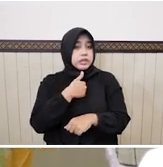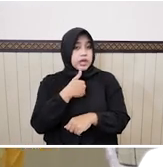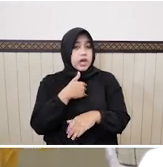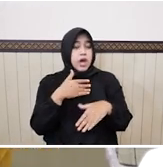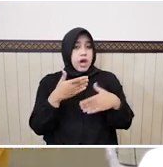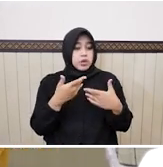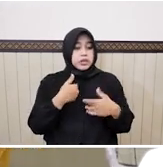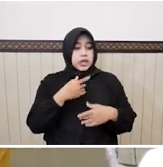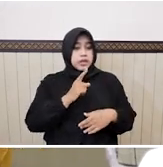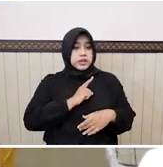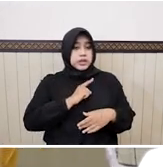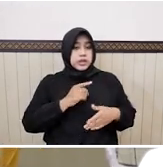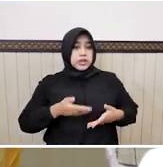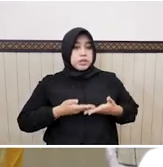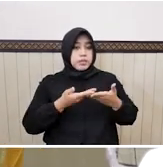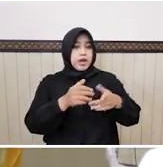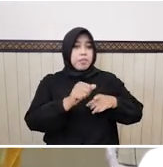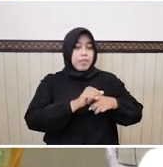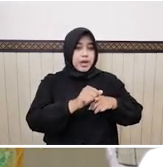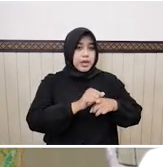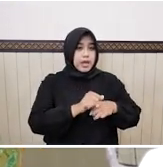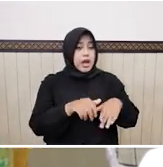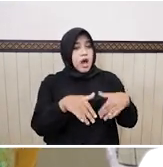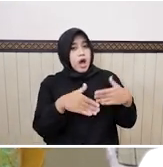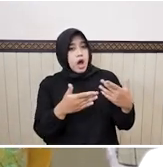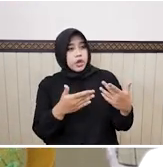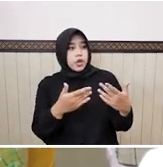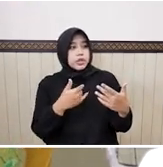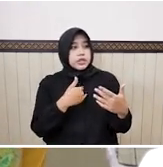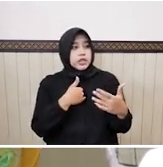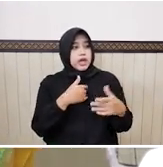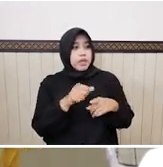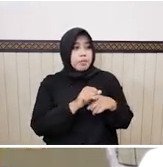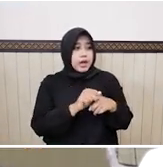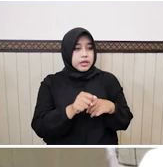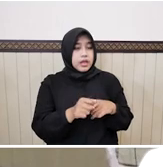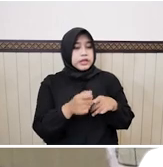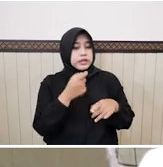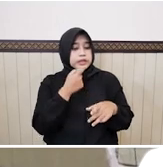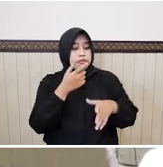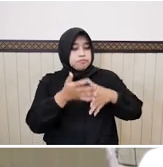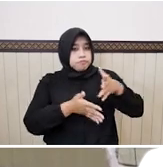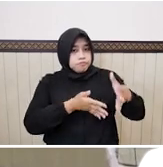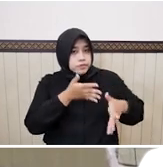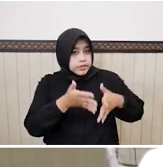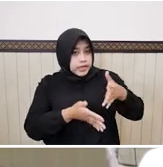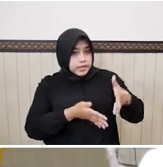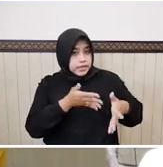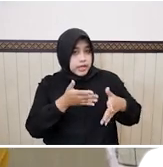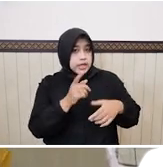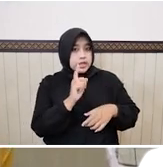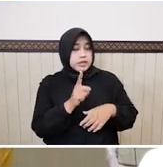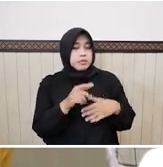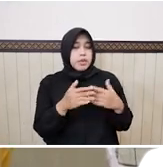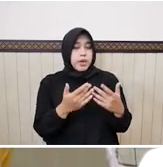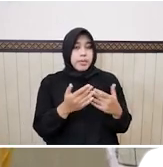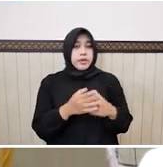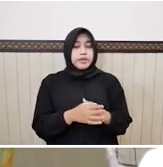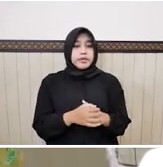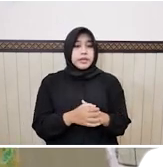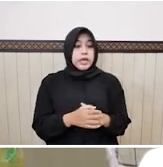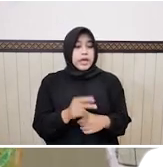diberikan pelatihan ataupun apa ya biar sedikit tahu tentang bahasa isyarat sih karena memang